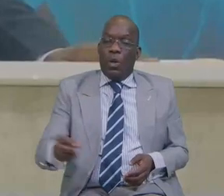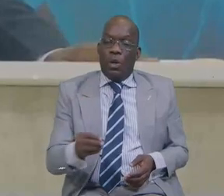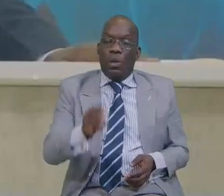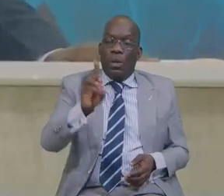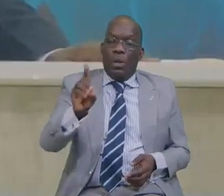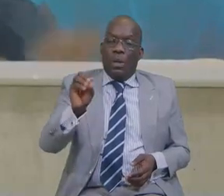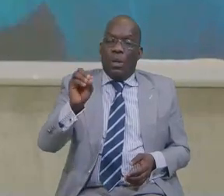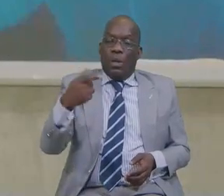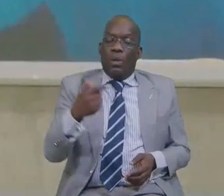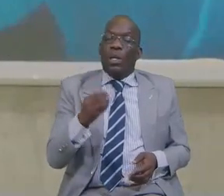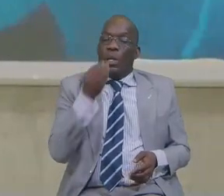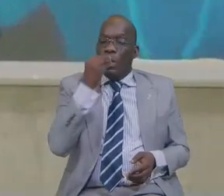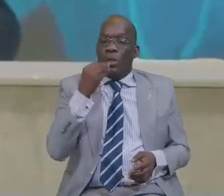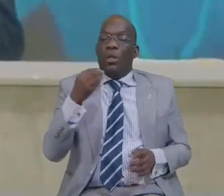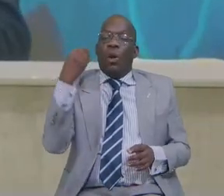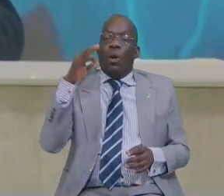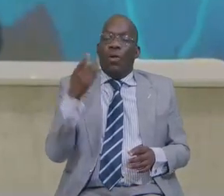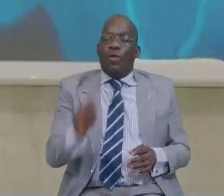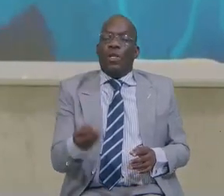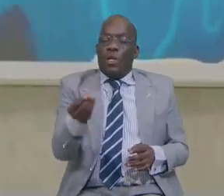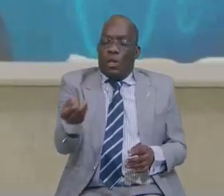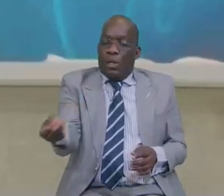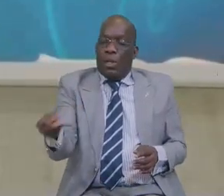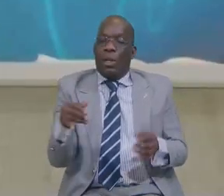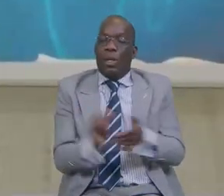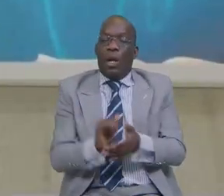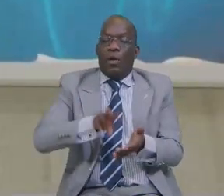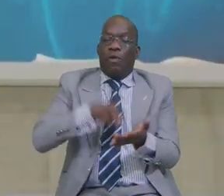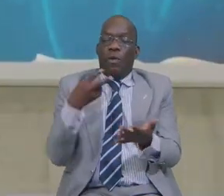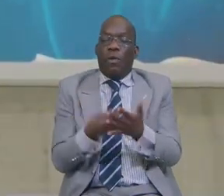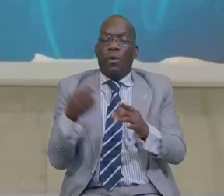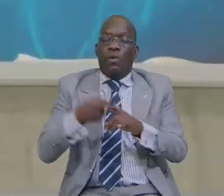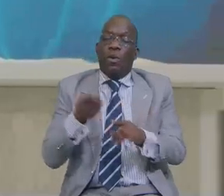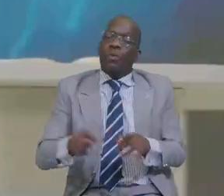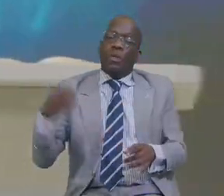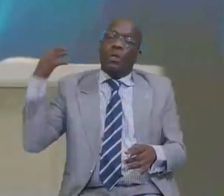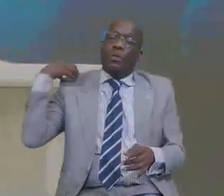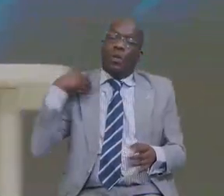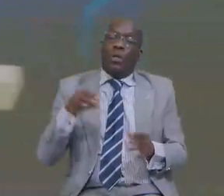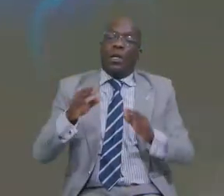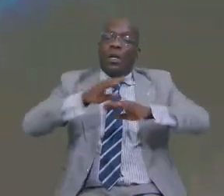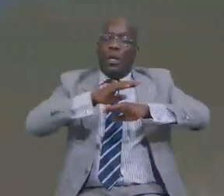les miettes qui tombent de la table du maître. Et Jésus a dit, grande est ta foi.